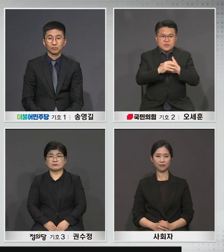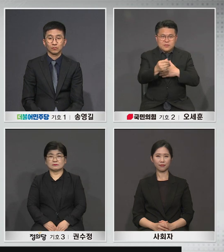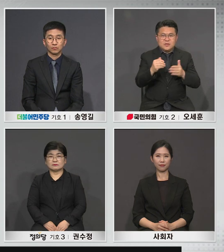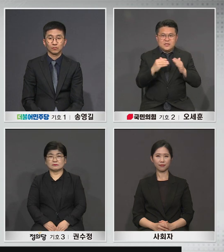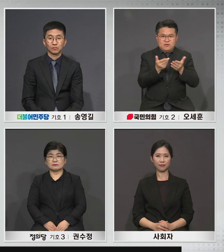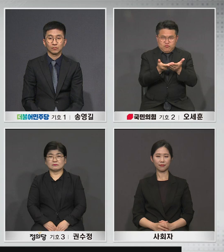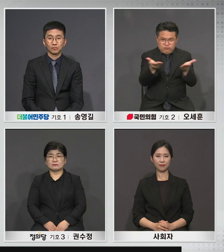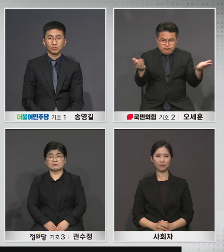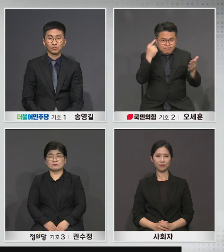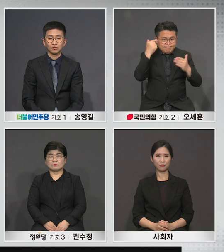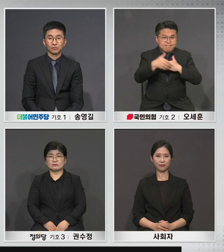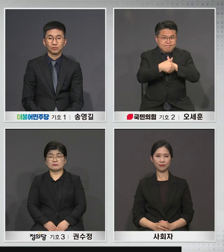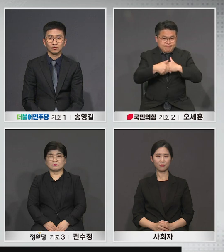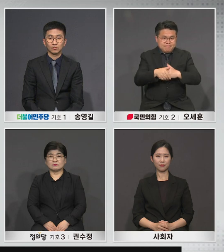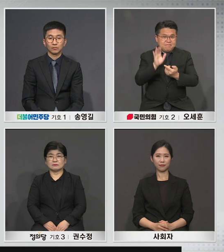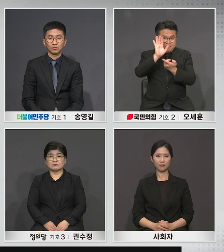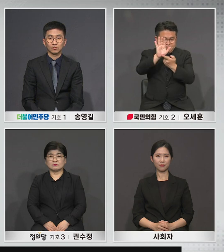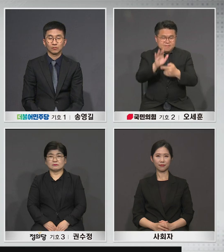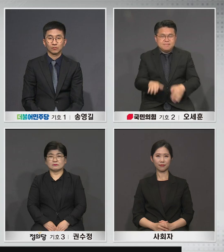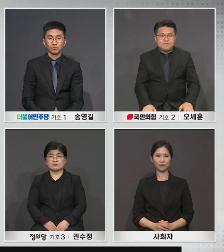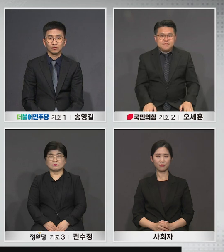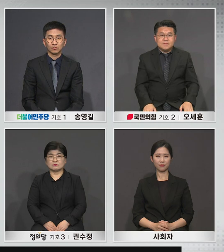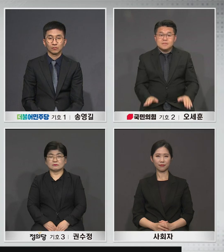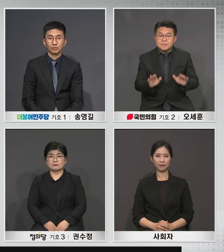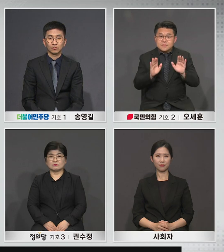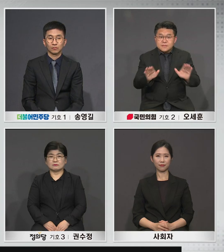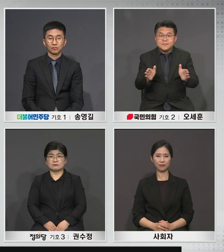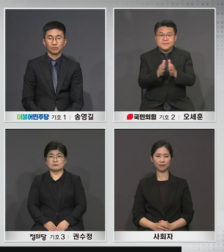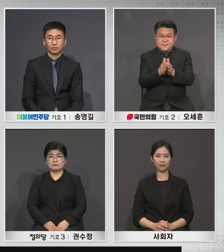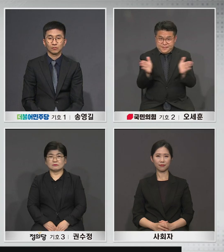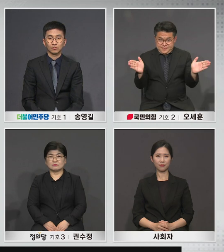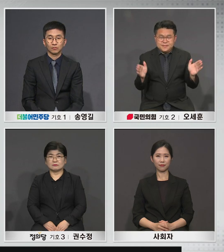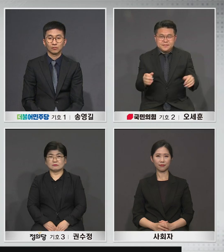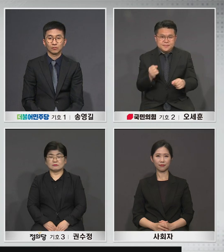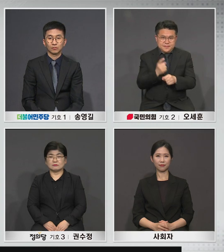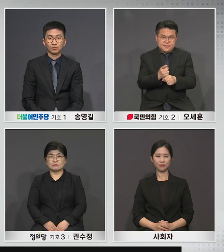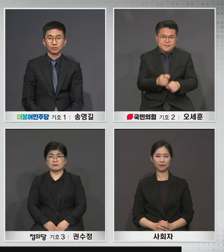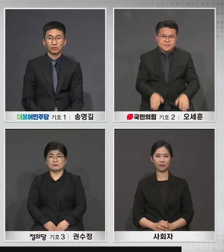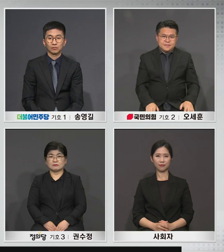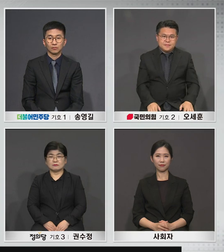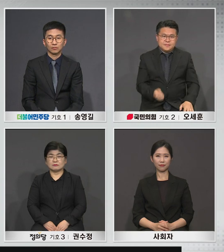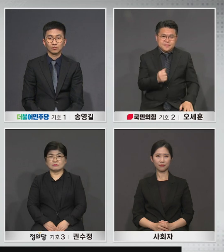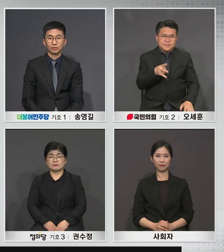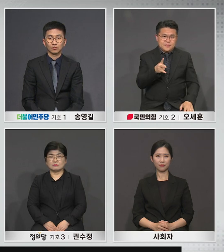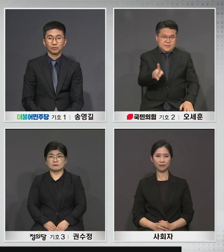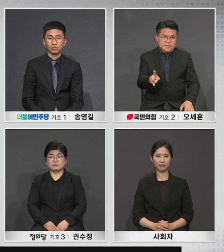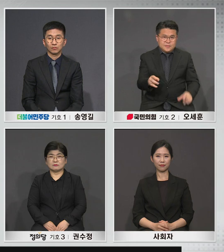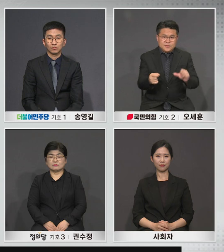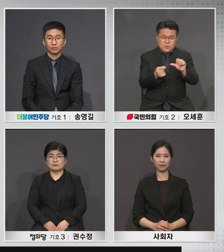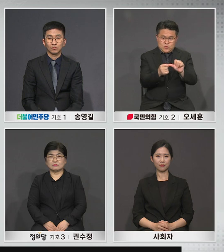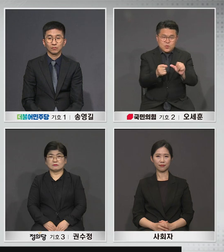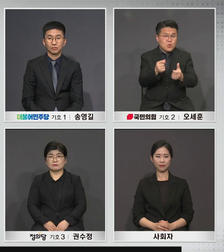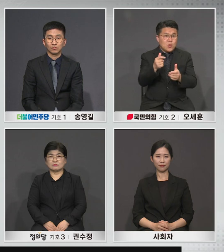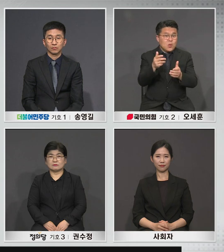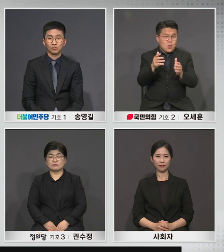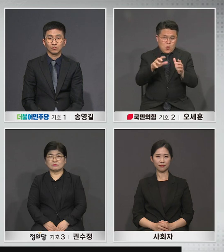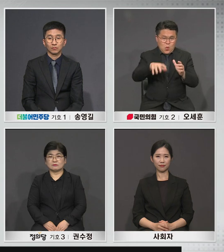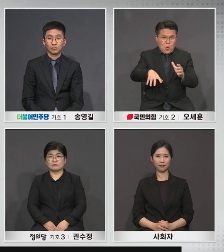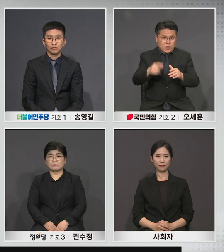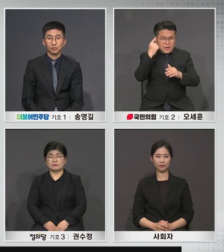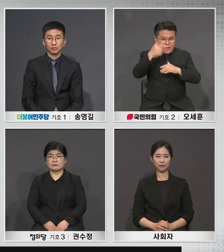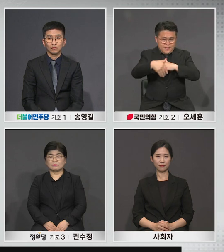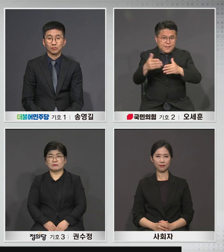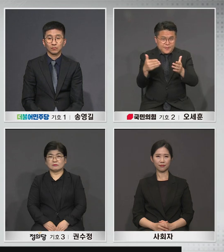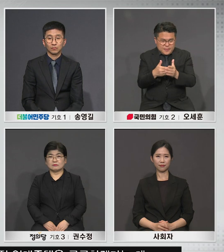계획을 발표를 해서 이미 실행에 착수를 했습니다. 하계 5단지는 이미 설계까지 끝났고요. 또 세입자